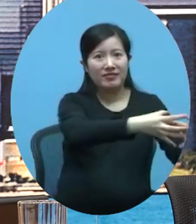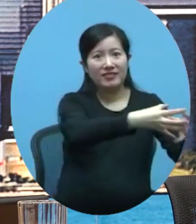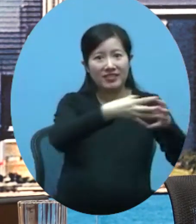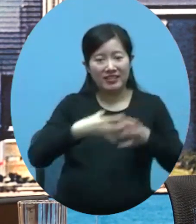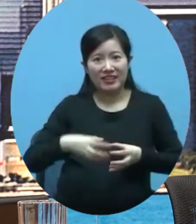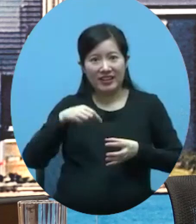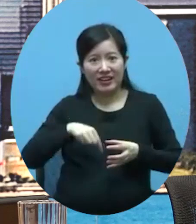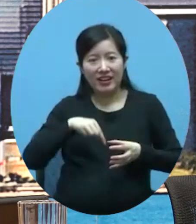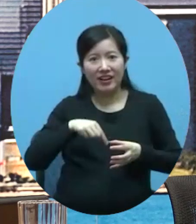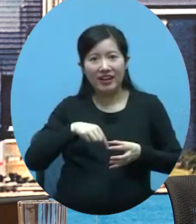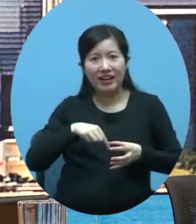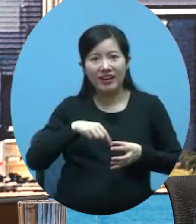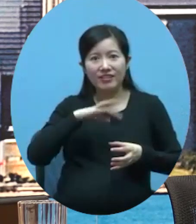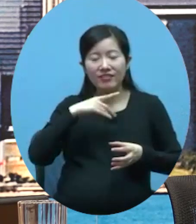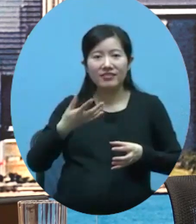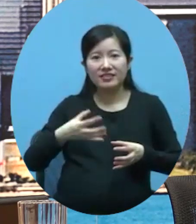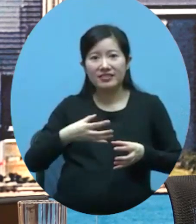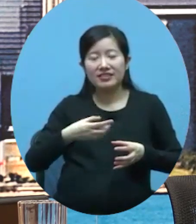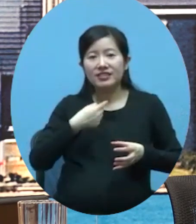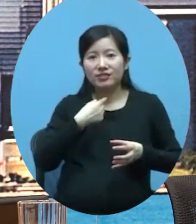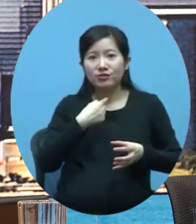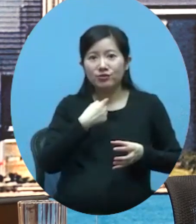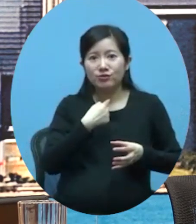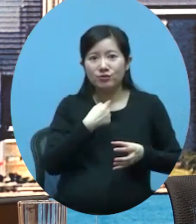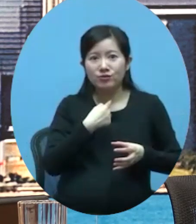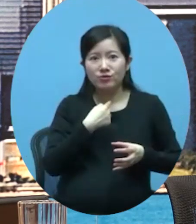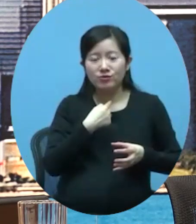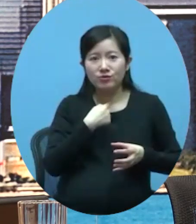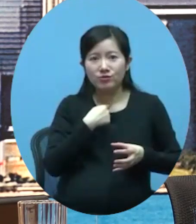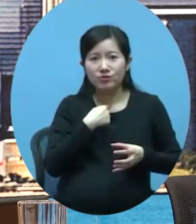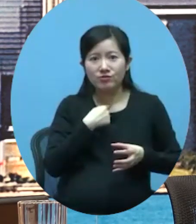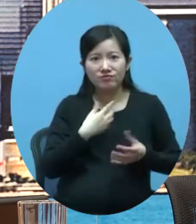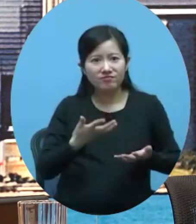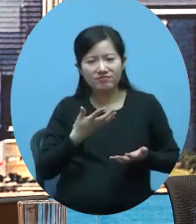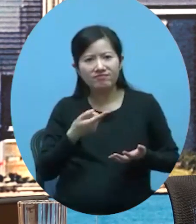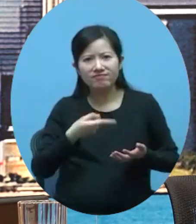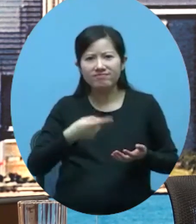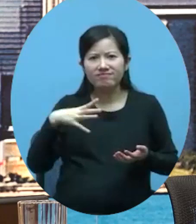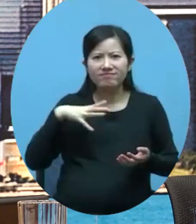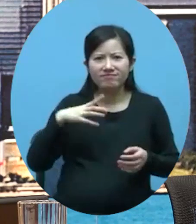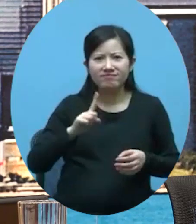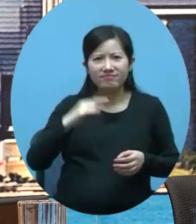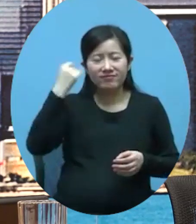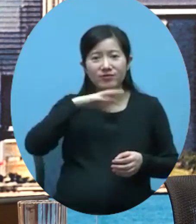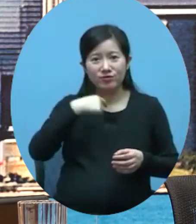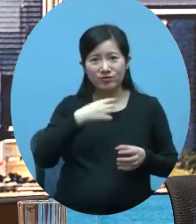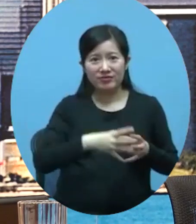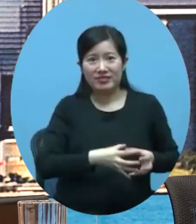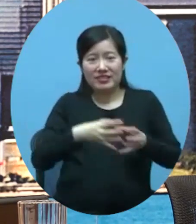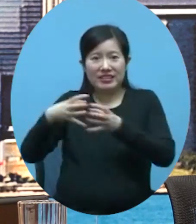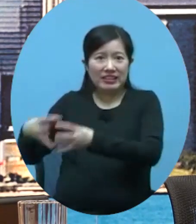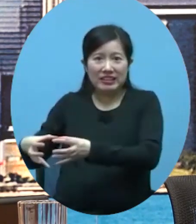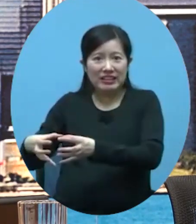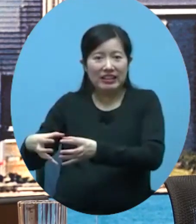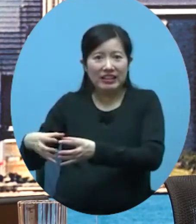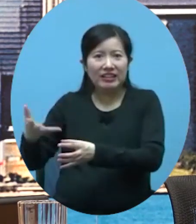一些需要檢疫的人士是突然間發生是有些甚至是不可以如知去大量需要的話呢我們很